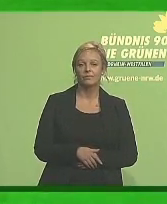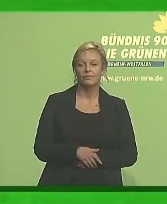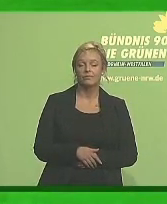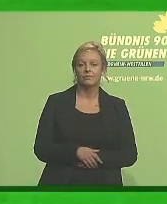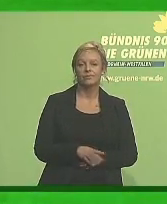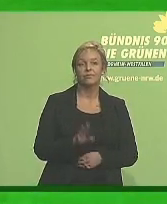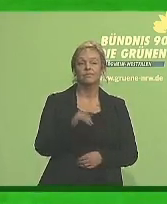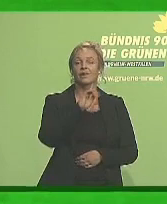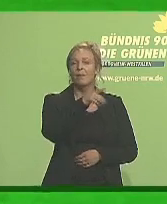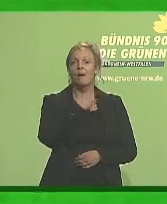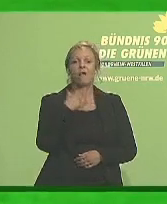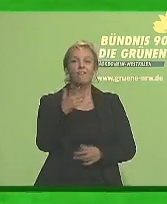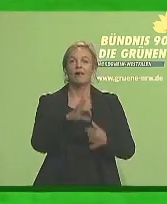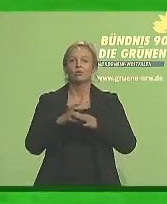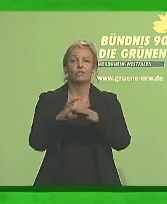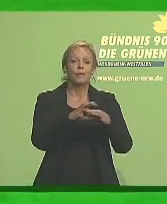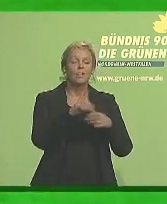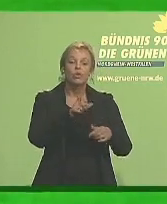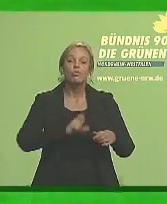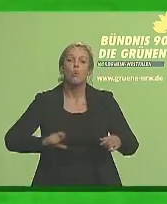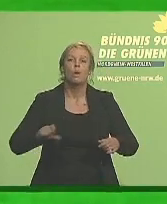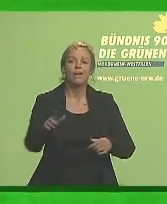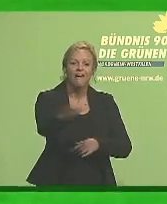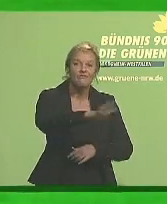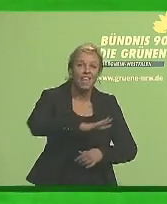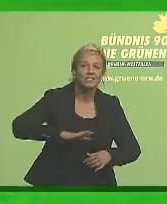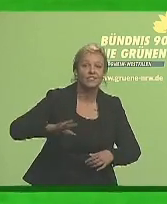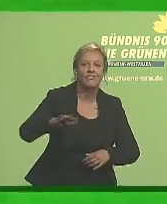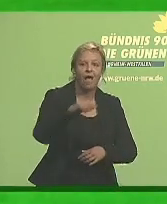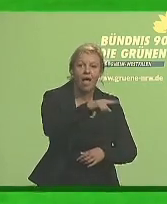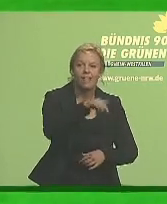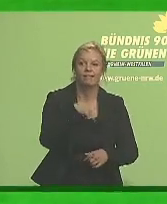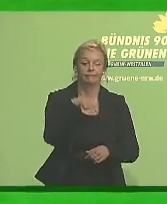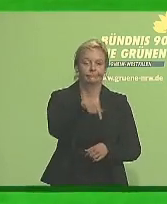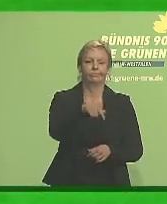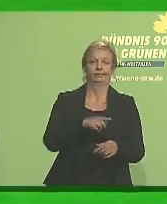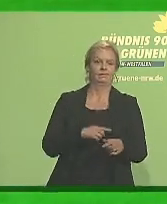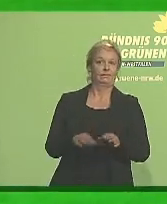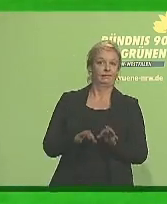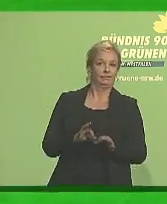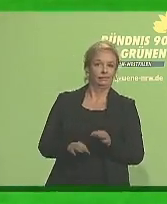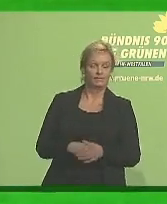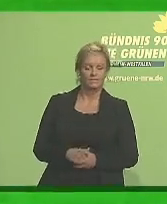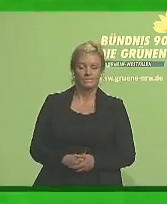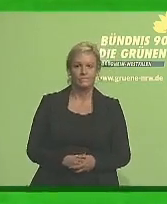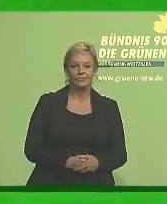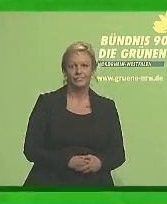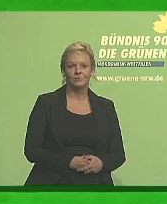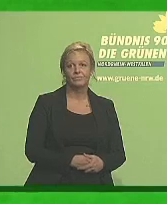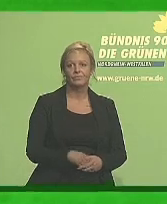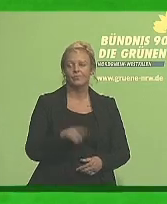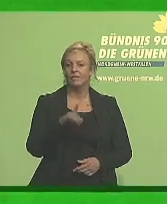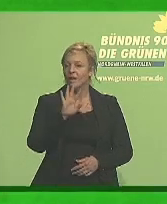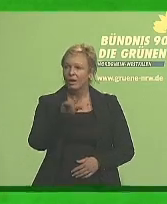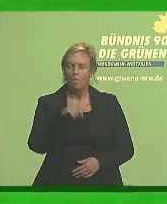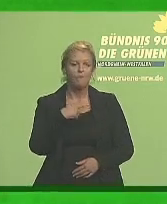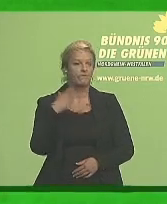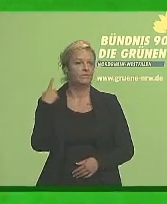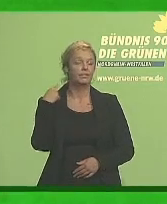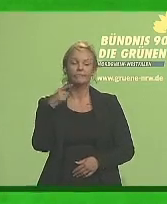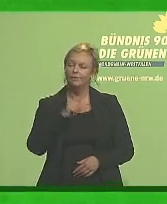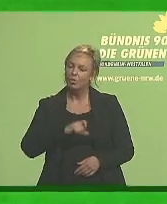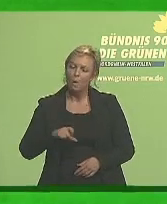Nordrhein-Westfalia. Also diese Hingabe, ja, zu Nordrhein-Westfalen, die hat Norbert Röttgen von